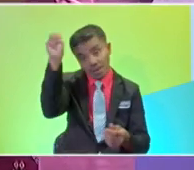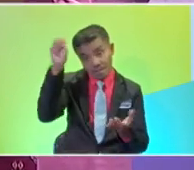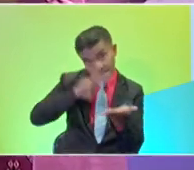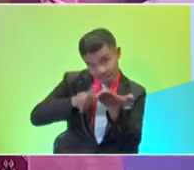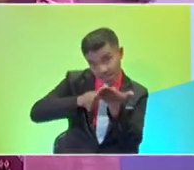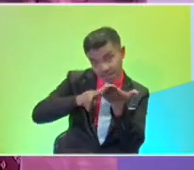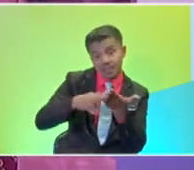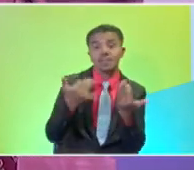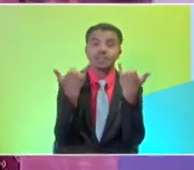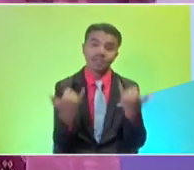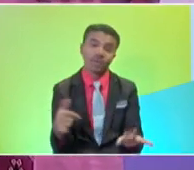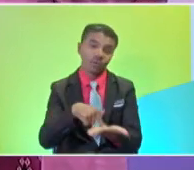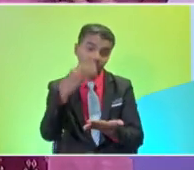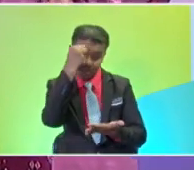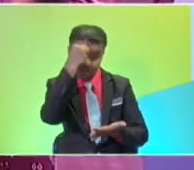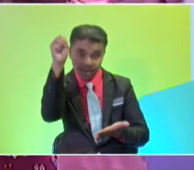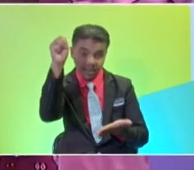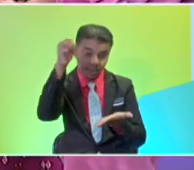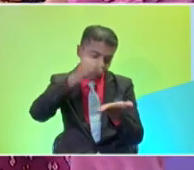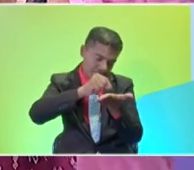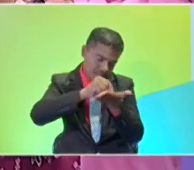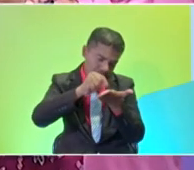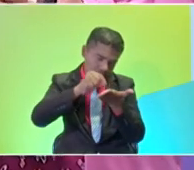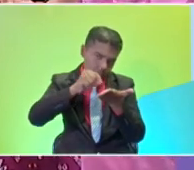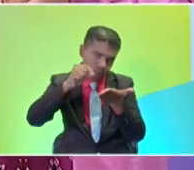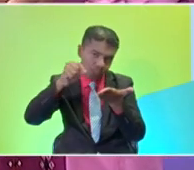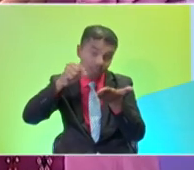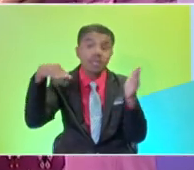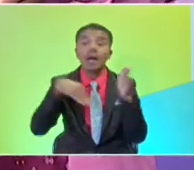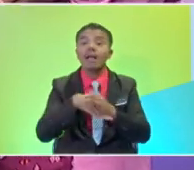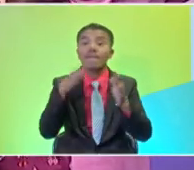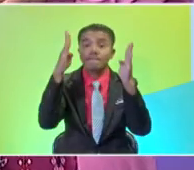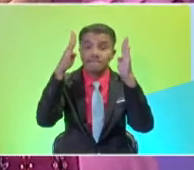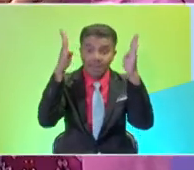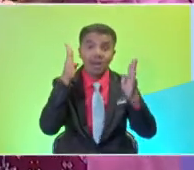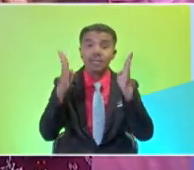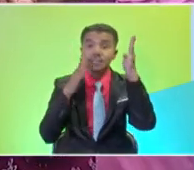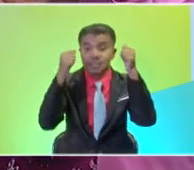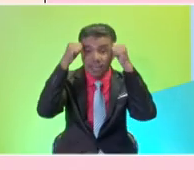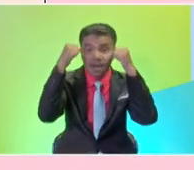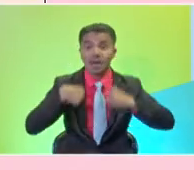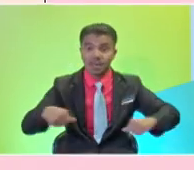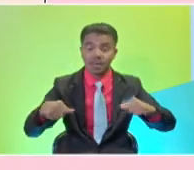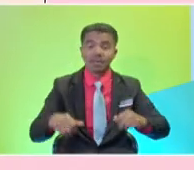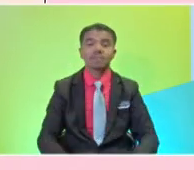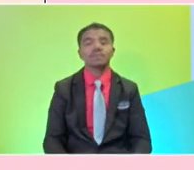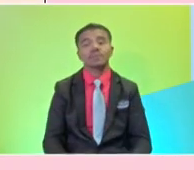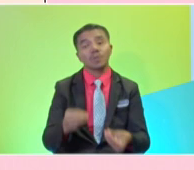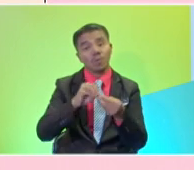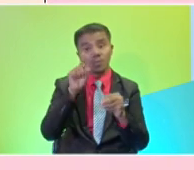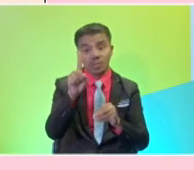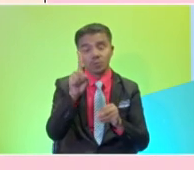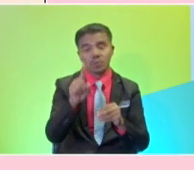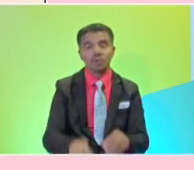bahasa Arab oke inilah yang telah ditetapkan Aiman oleh pihak Kementerian pertamauru kena faham